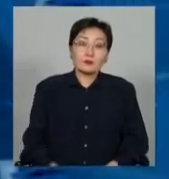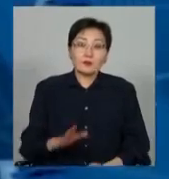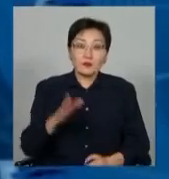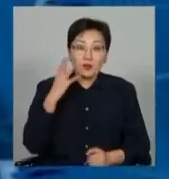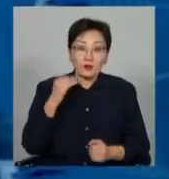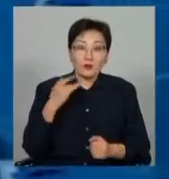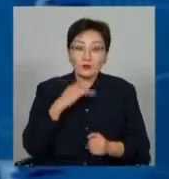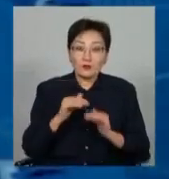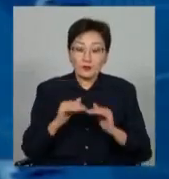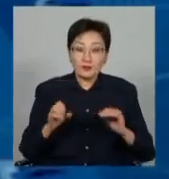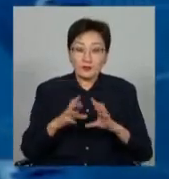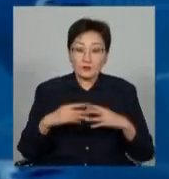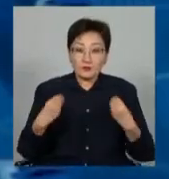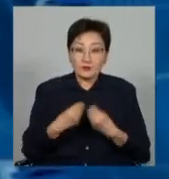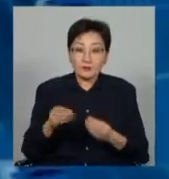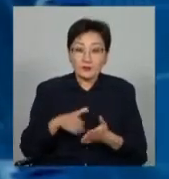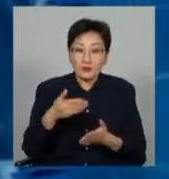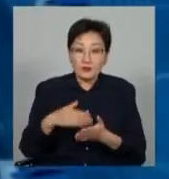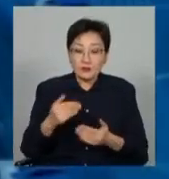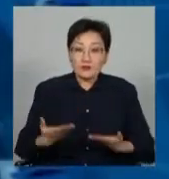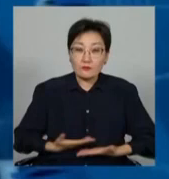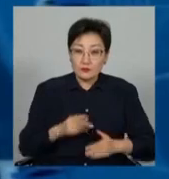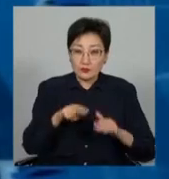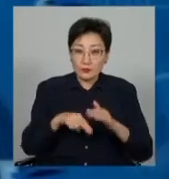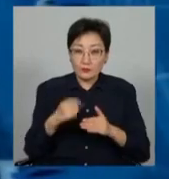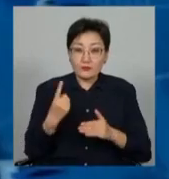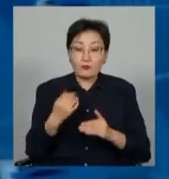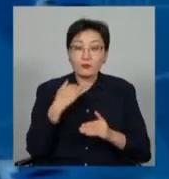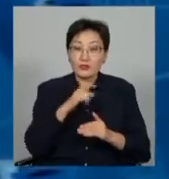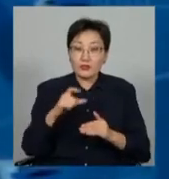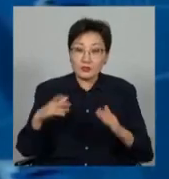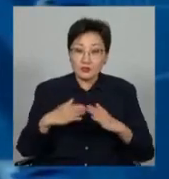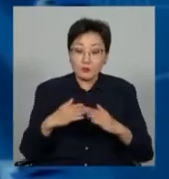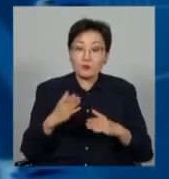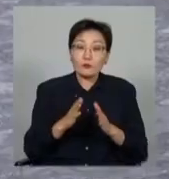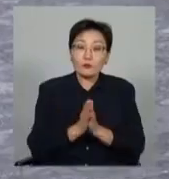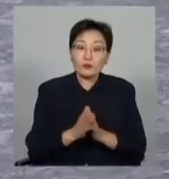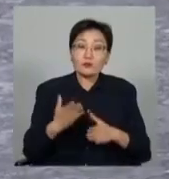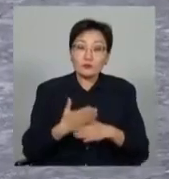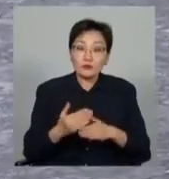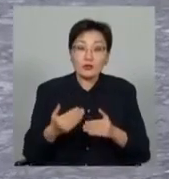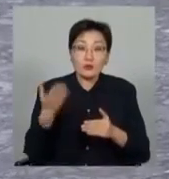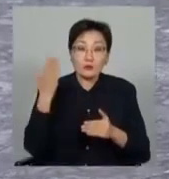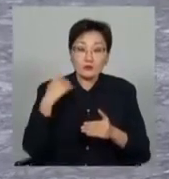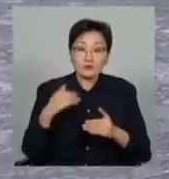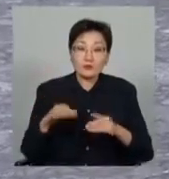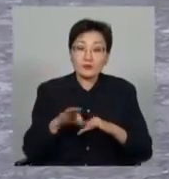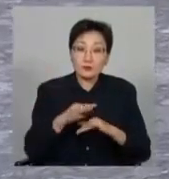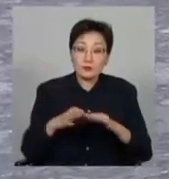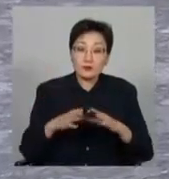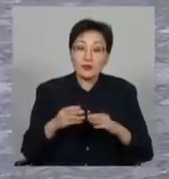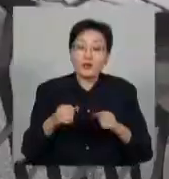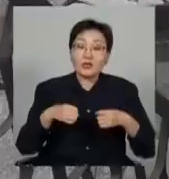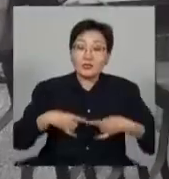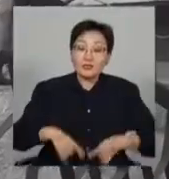В Алматы многодетная семья дворника, живущая в подвале одной из многоэтажек, просит помощи. Недавно у супружеской пары родилась